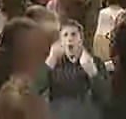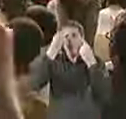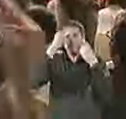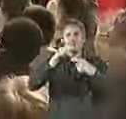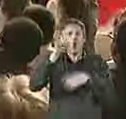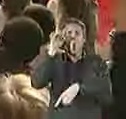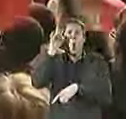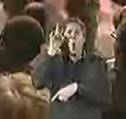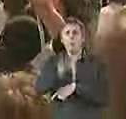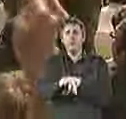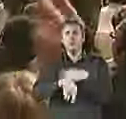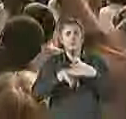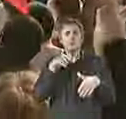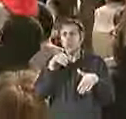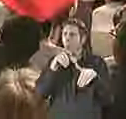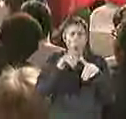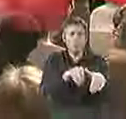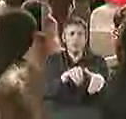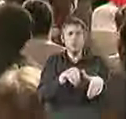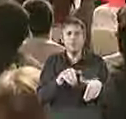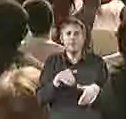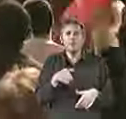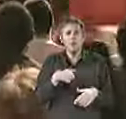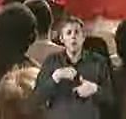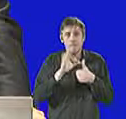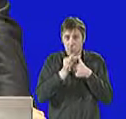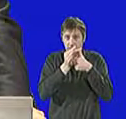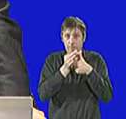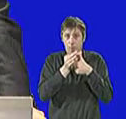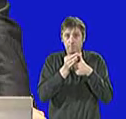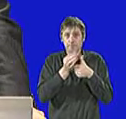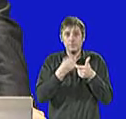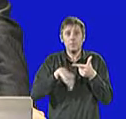deuxième solution, celle que je souhaite pour la France,